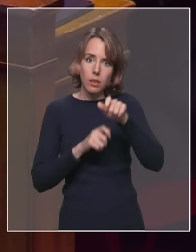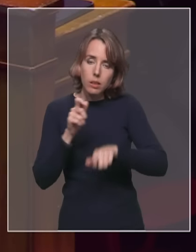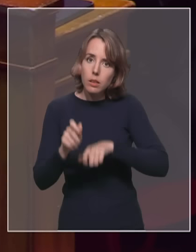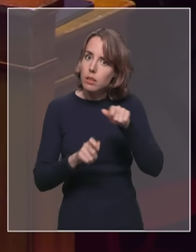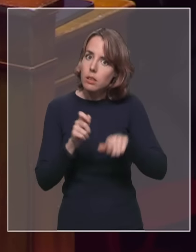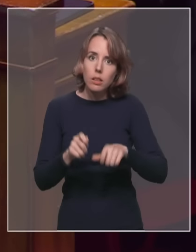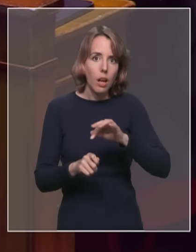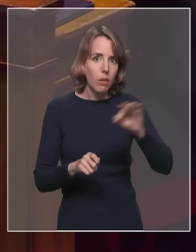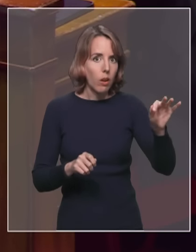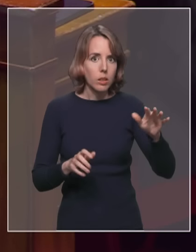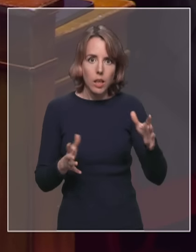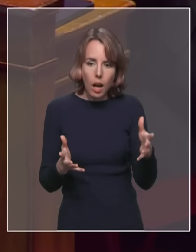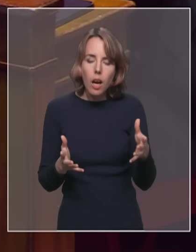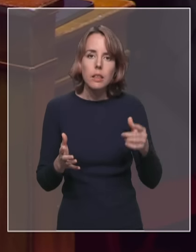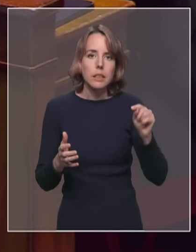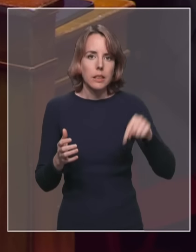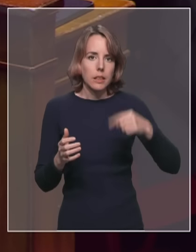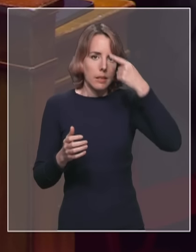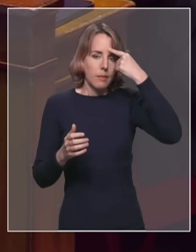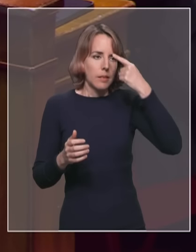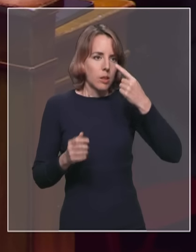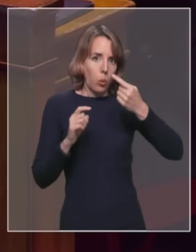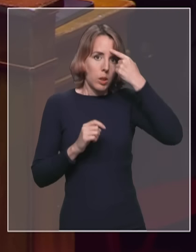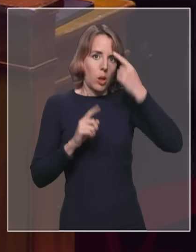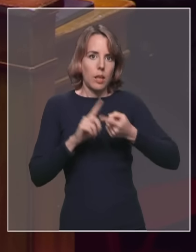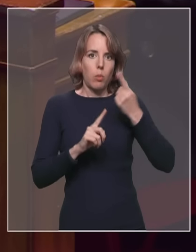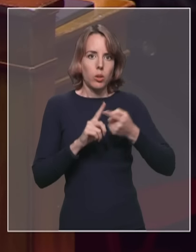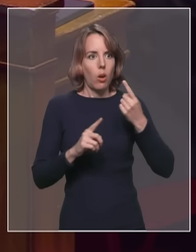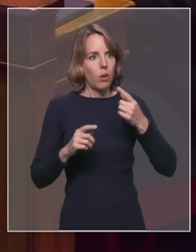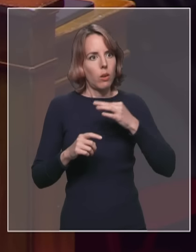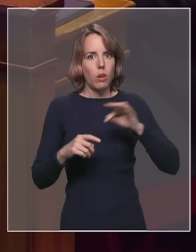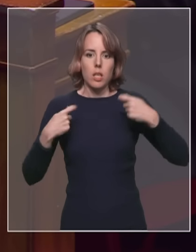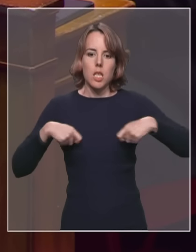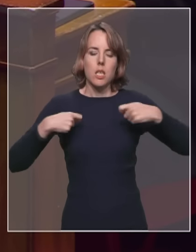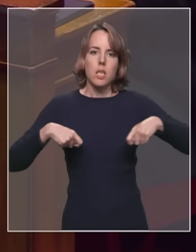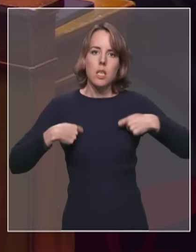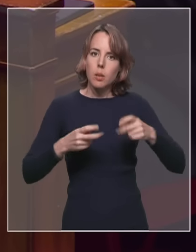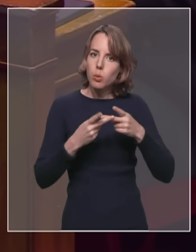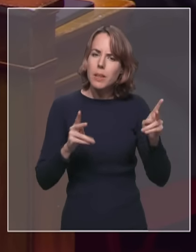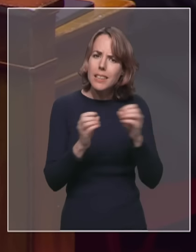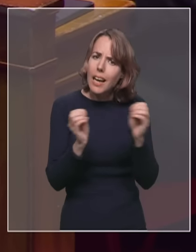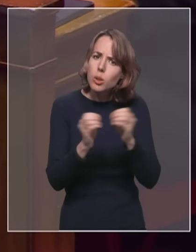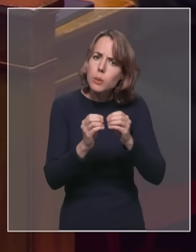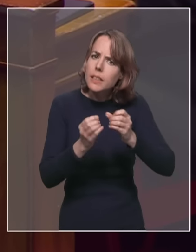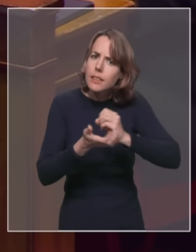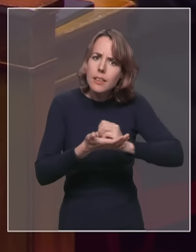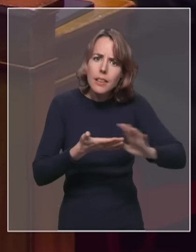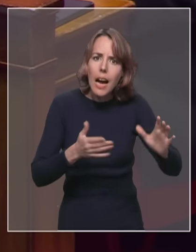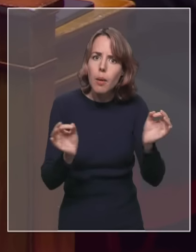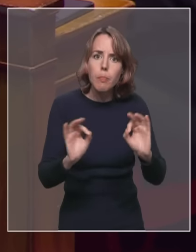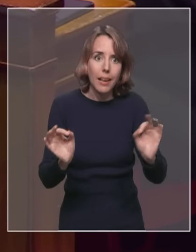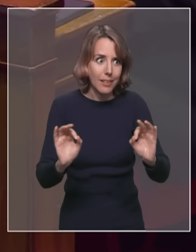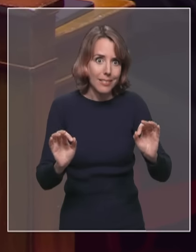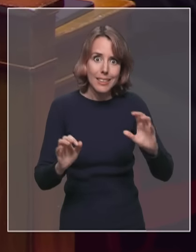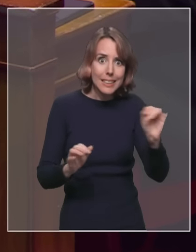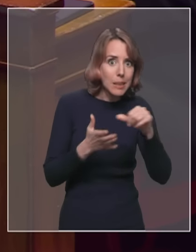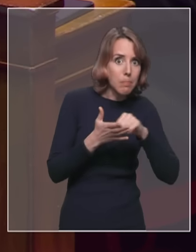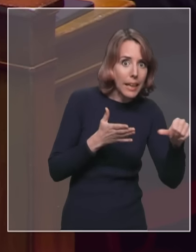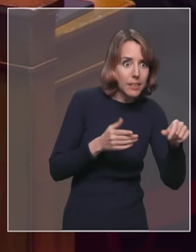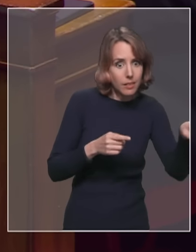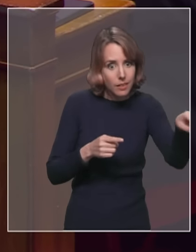charge de ce qu'est l'action publique sur le territoire. Oui, rien n'est gratuit et oui, il y a toujours quelqu'un qui paye. C'est soit le contribuable, soit